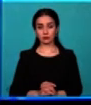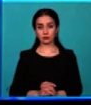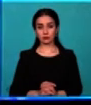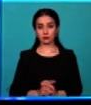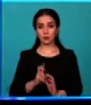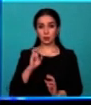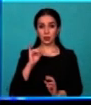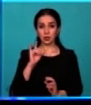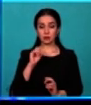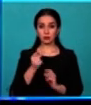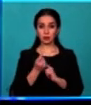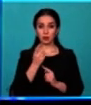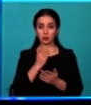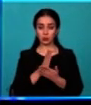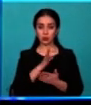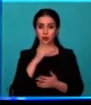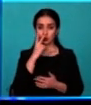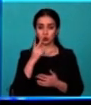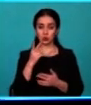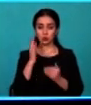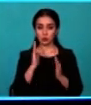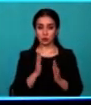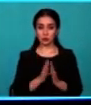Browser paydo bo'ldi, buni ko'ramiz endi.